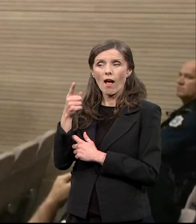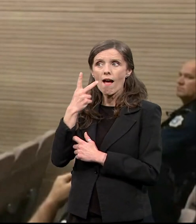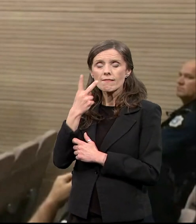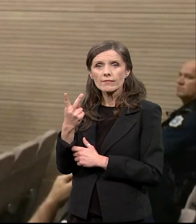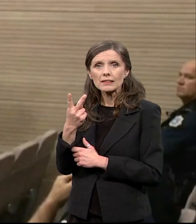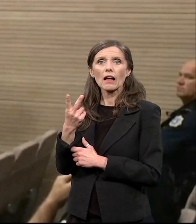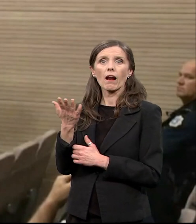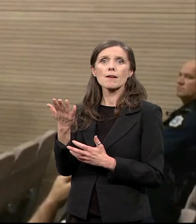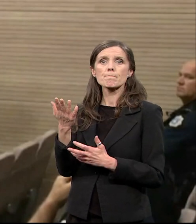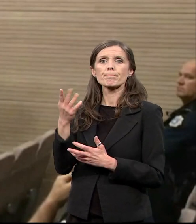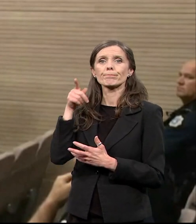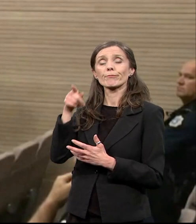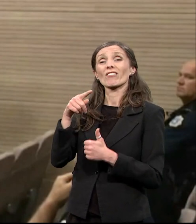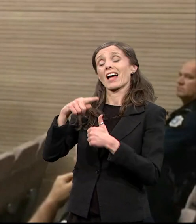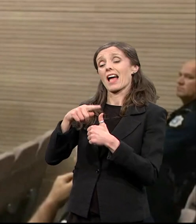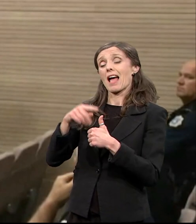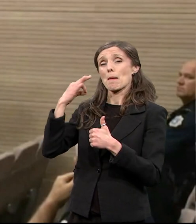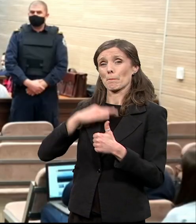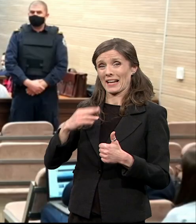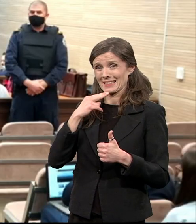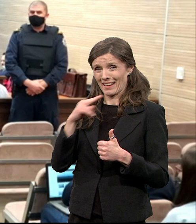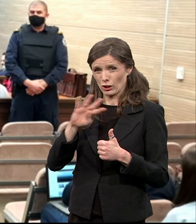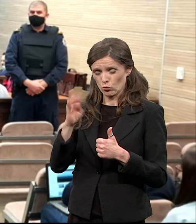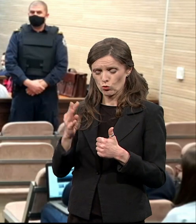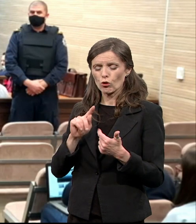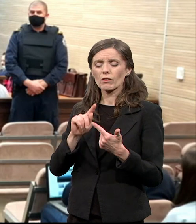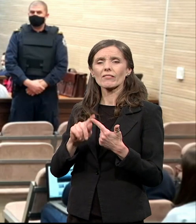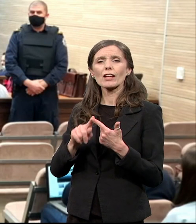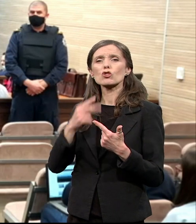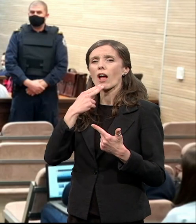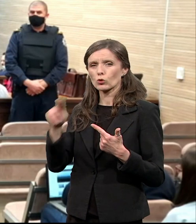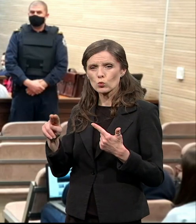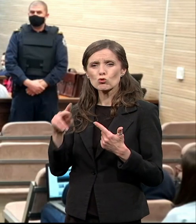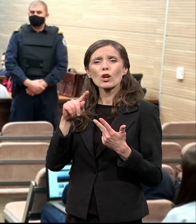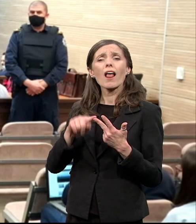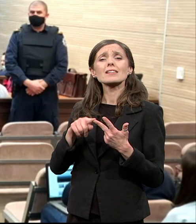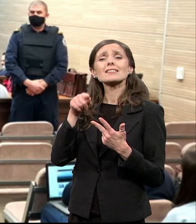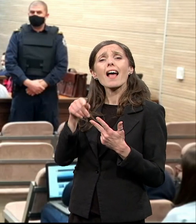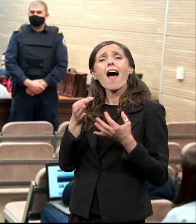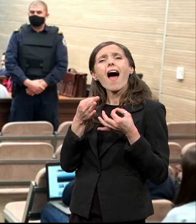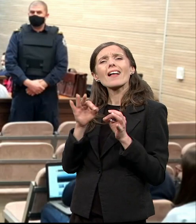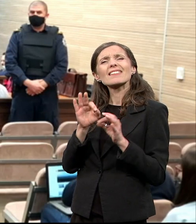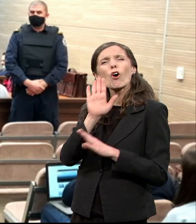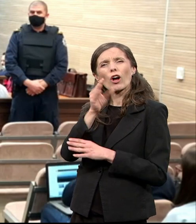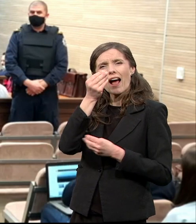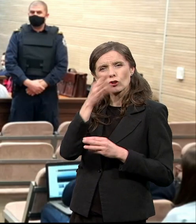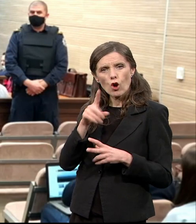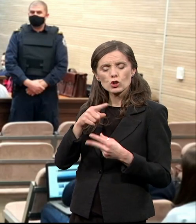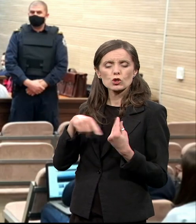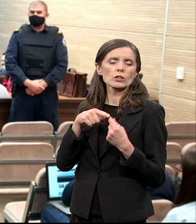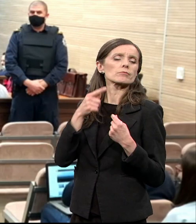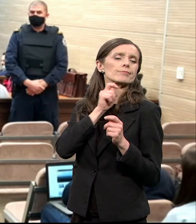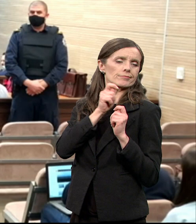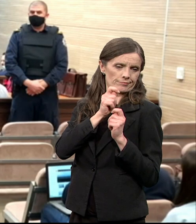ja sam to nazvao triumvirat, predsednik sudskog veća, tužilac i advokat oštećenih su